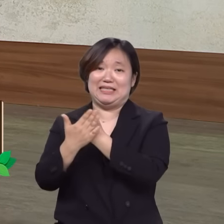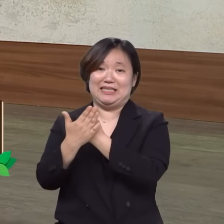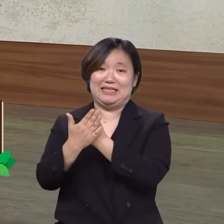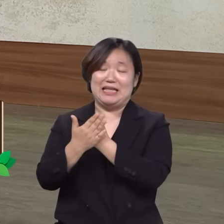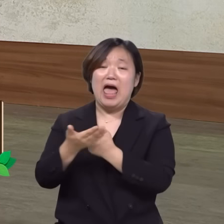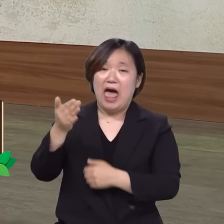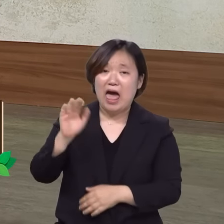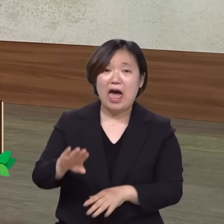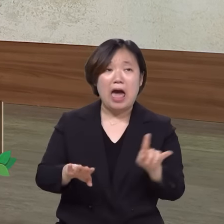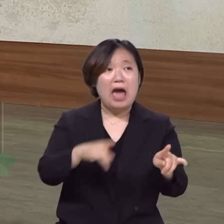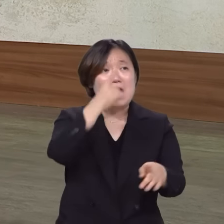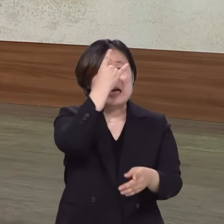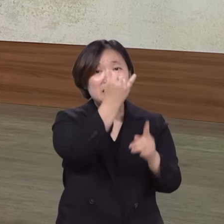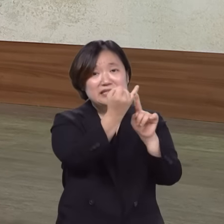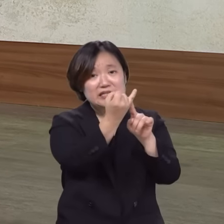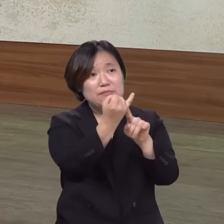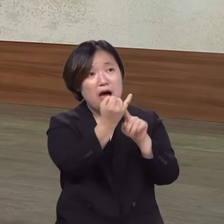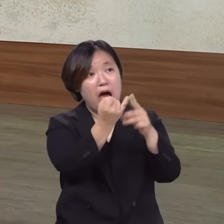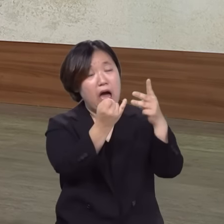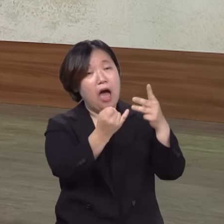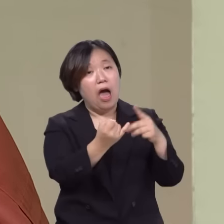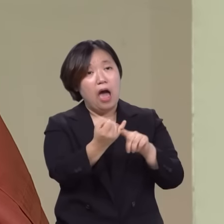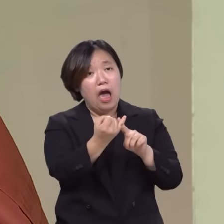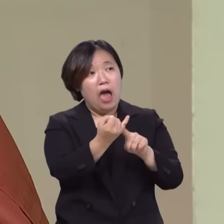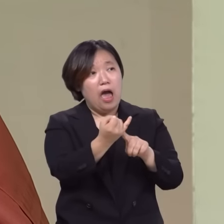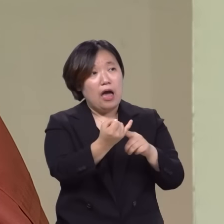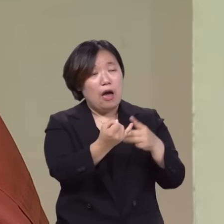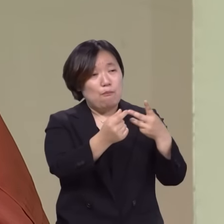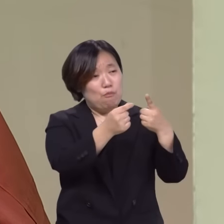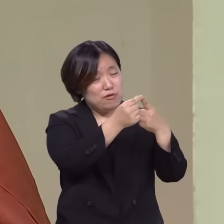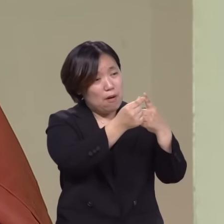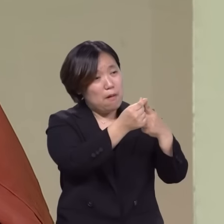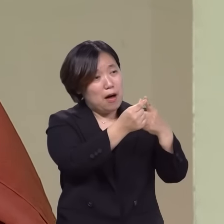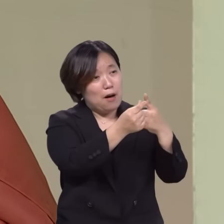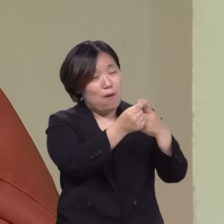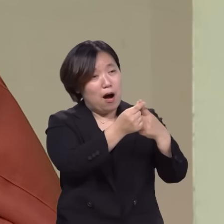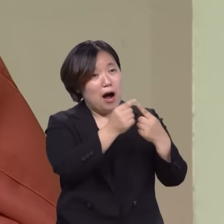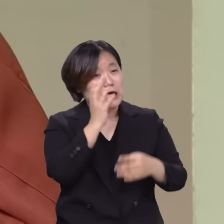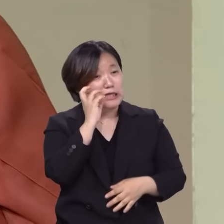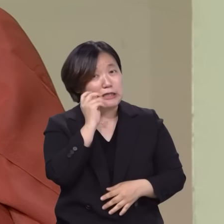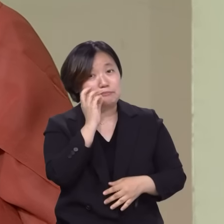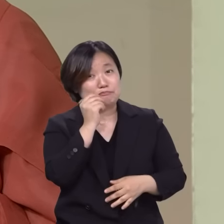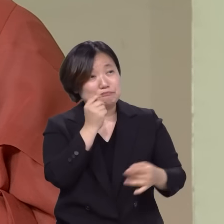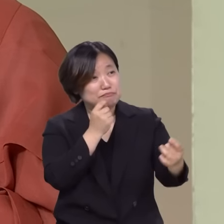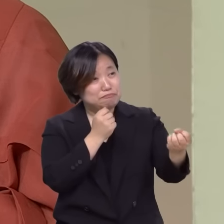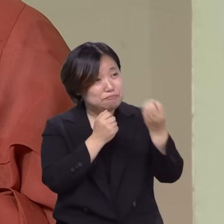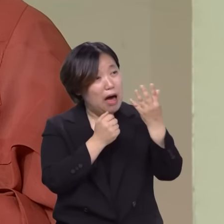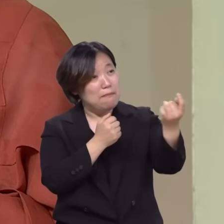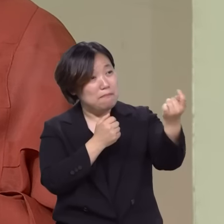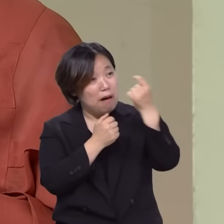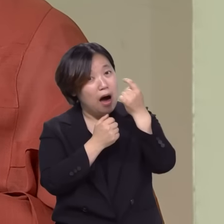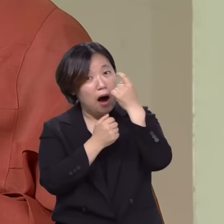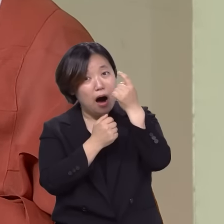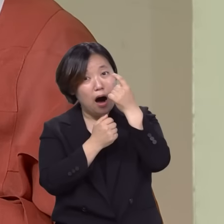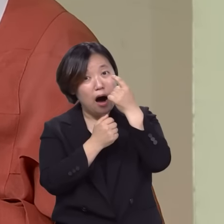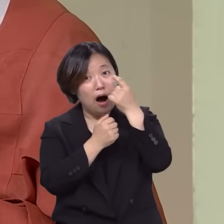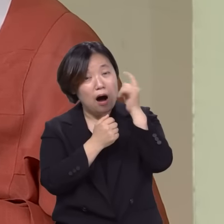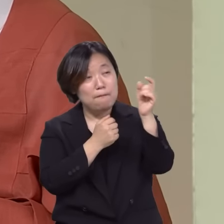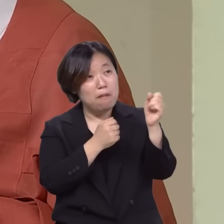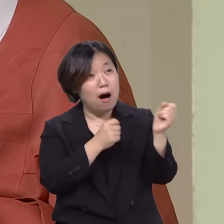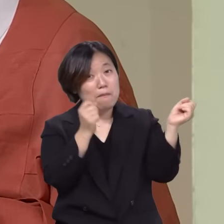행자 때 기름 방울이 왼쪽 눈에 튀겼던 그 행자 때 한번 경험하고 그다음에